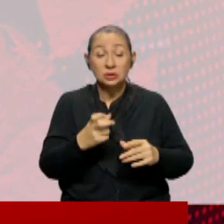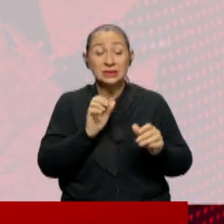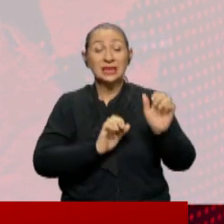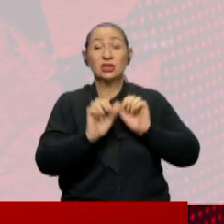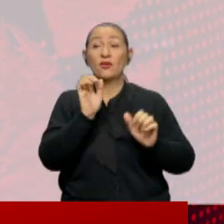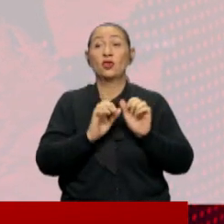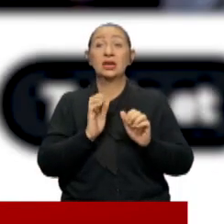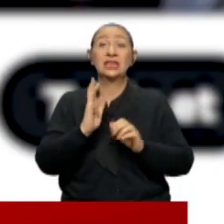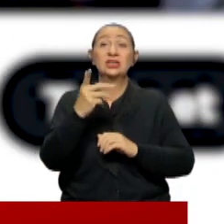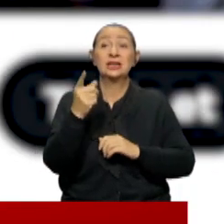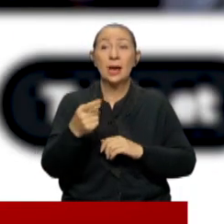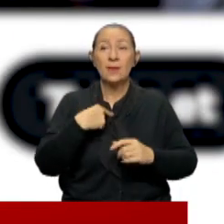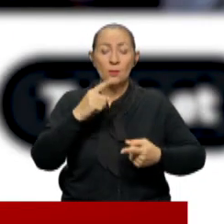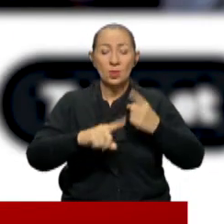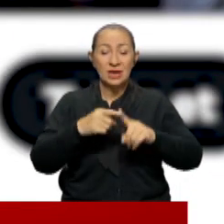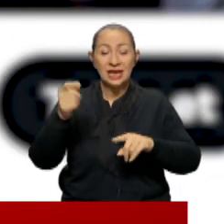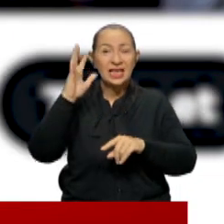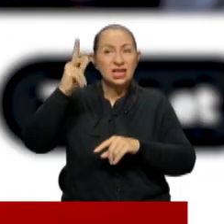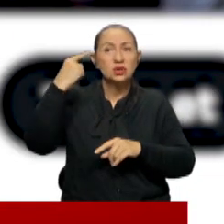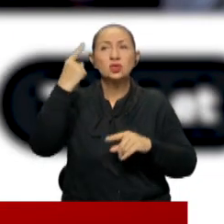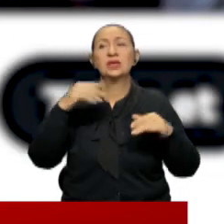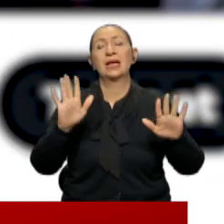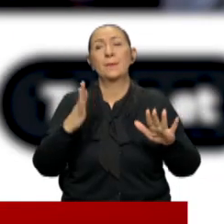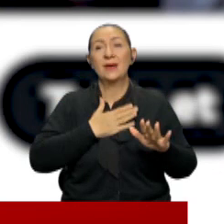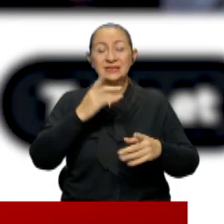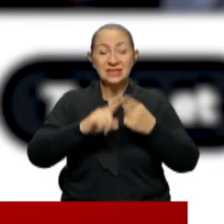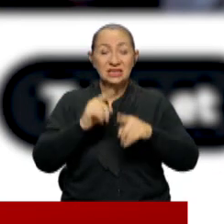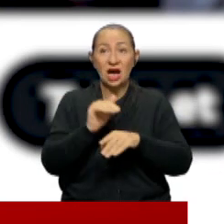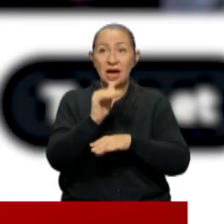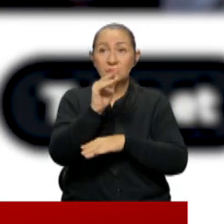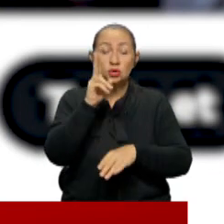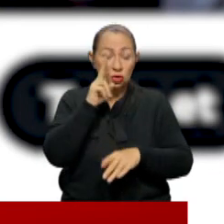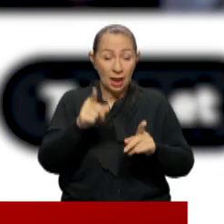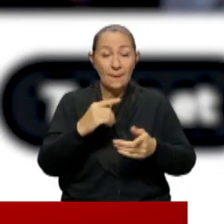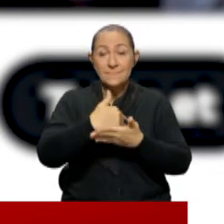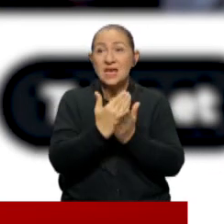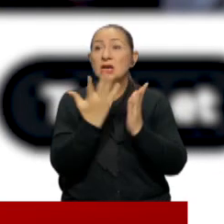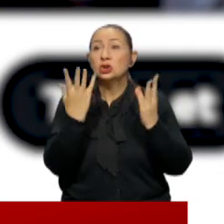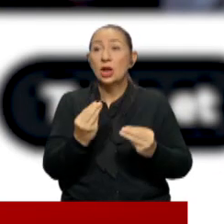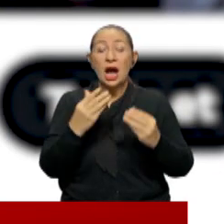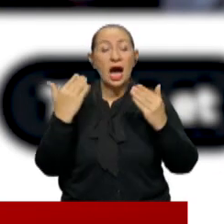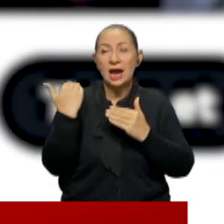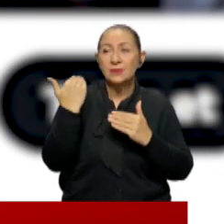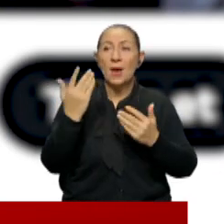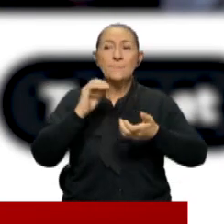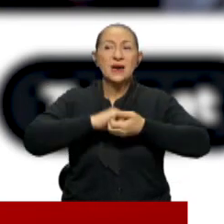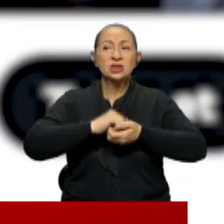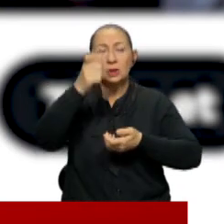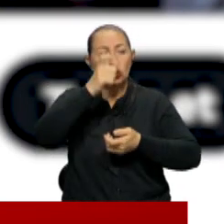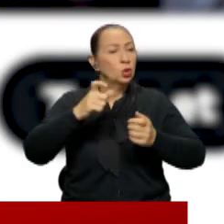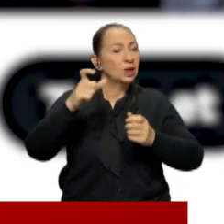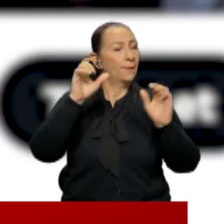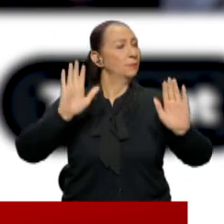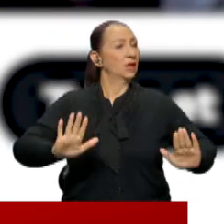santraforlukla geçtiğini ben siyasi İkbal düşünecek değilim Ben siyasal hayatımı sonunda miras olarak ardımda barışık bir Türkiye'ye